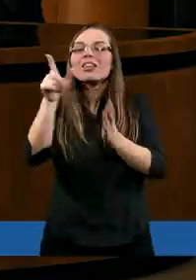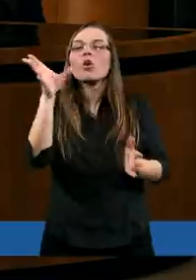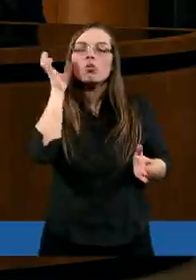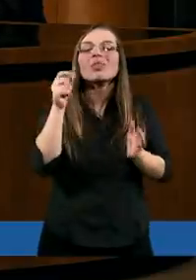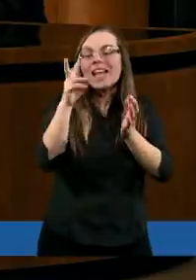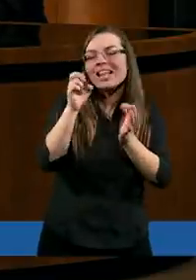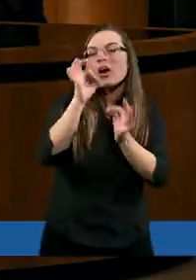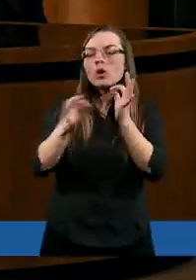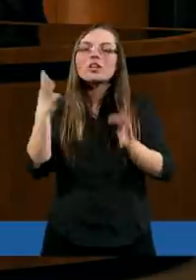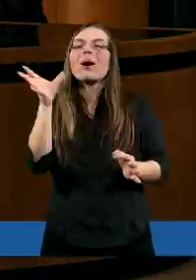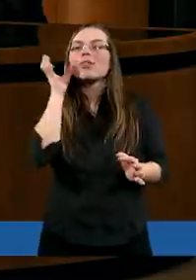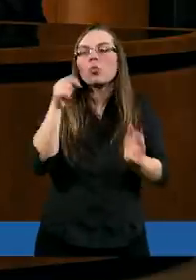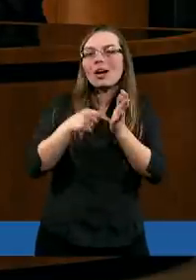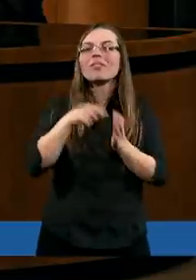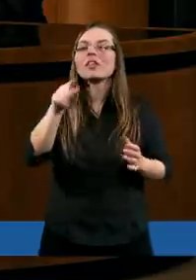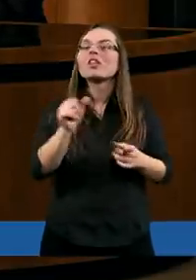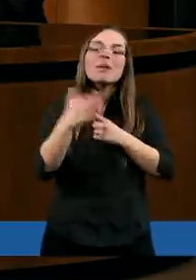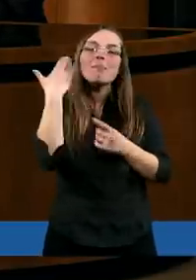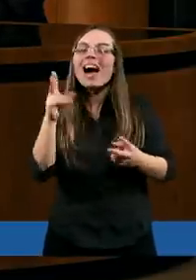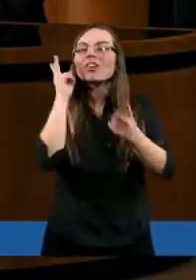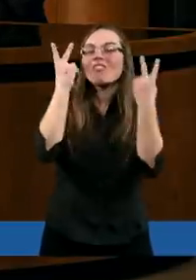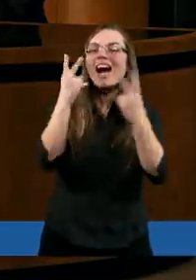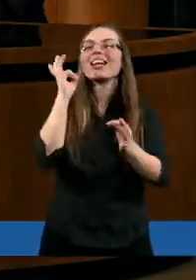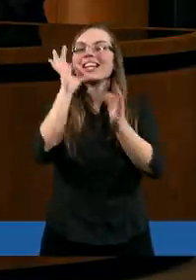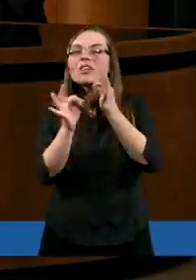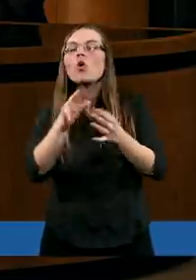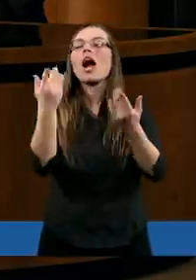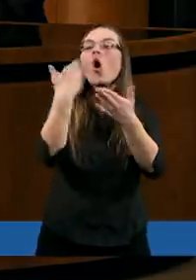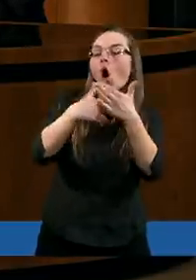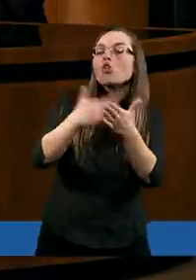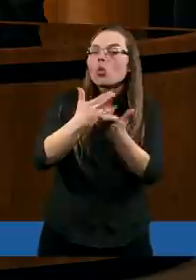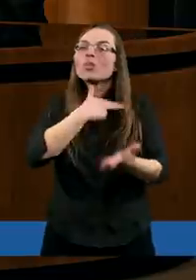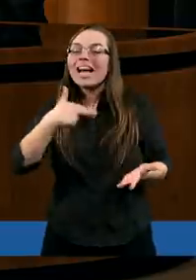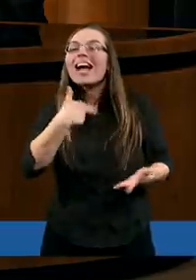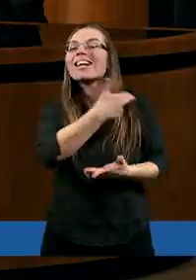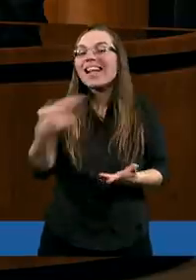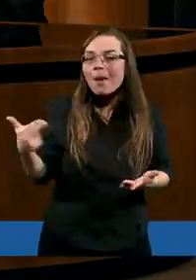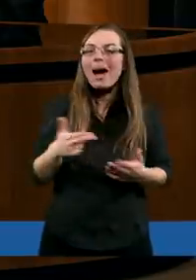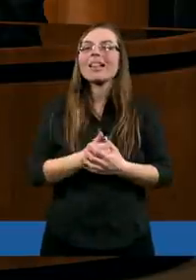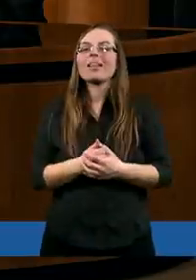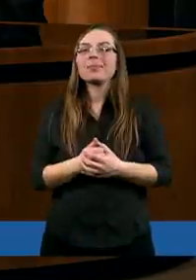trzeba słuchać. I to jest też bardzo istotne, może tak kończąc już nasz temat,